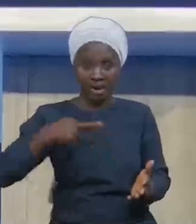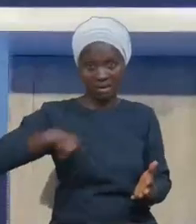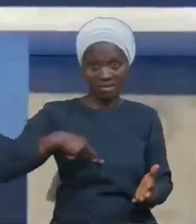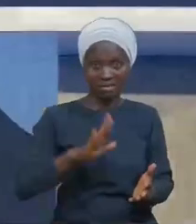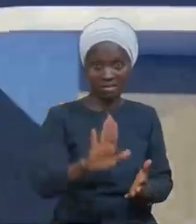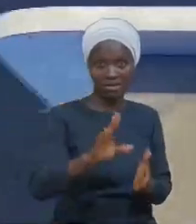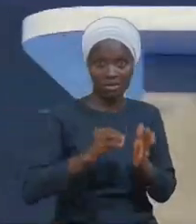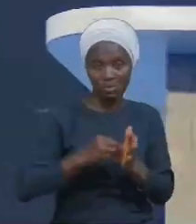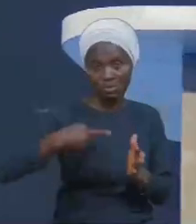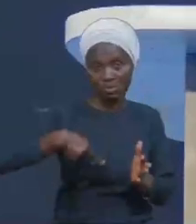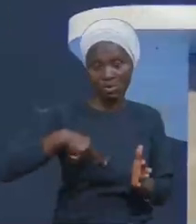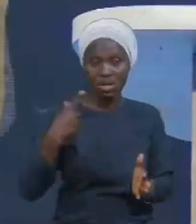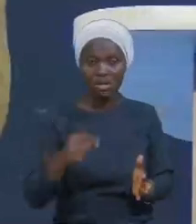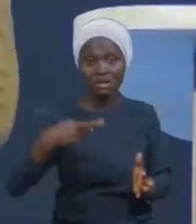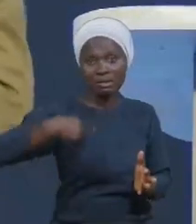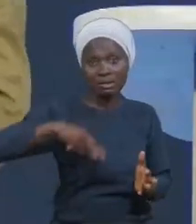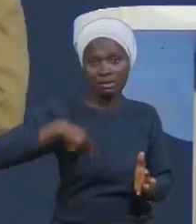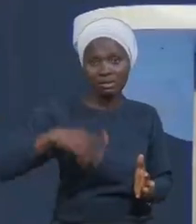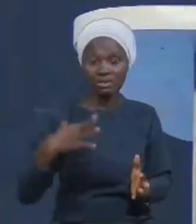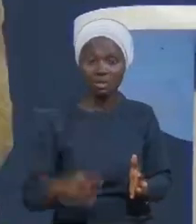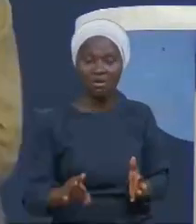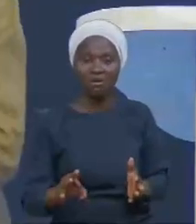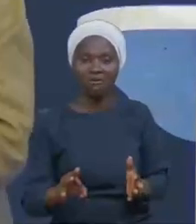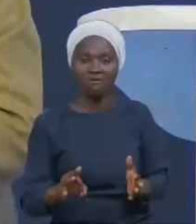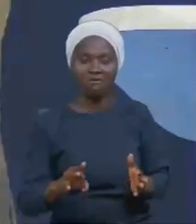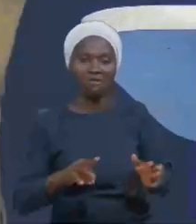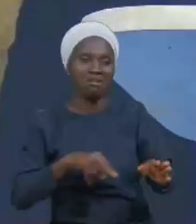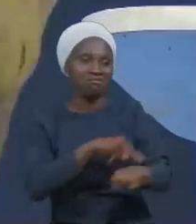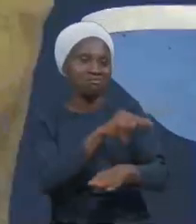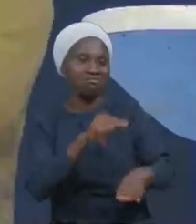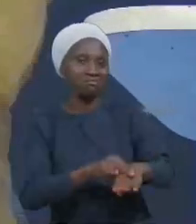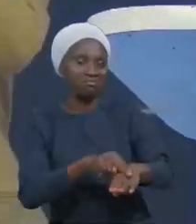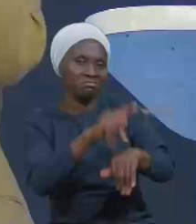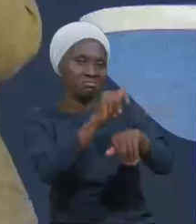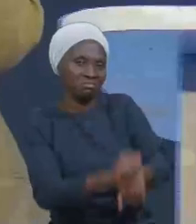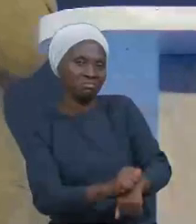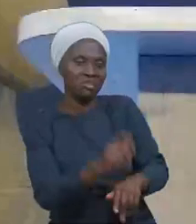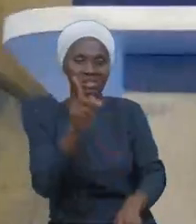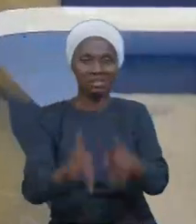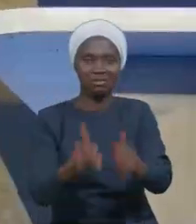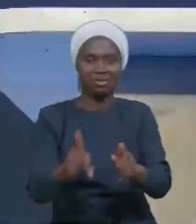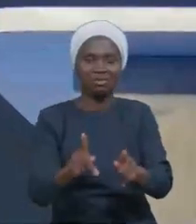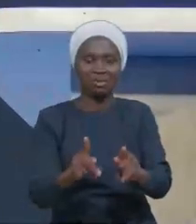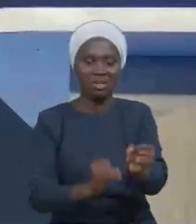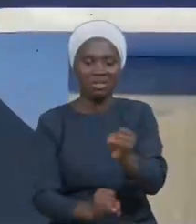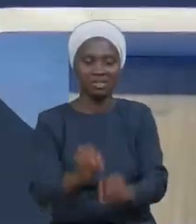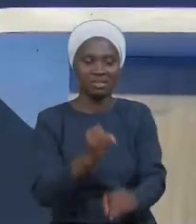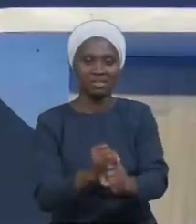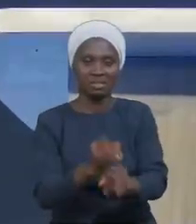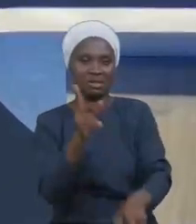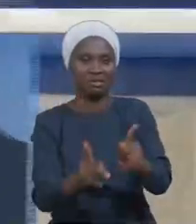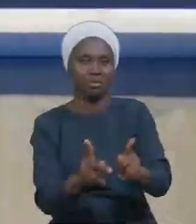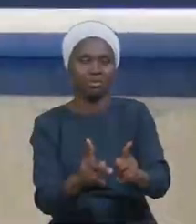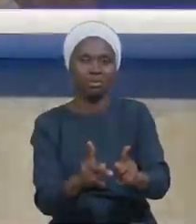religion des natifs, des locaux, des gens internationaux ne veulent rien